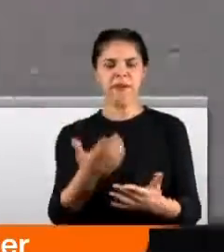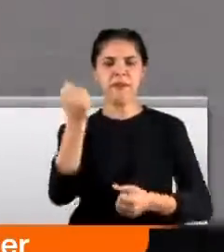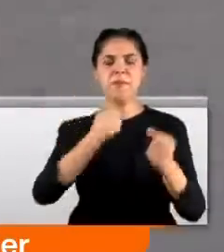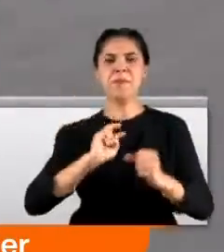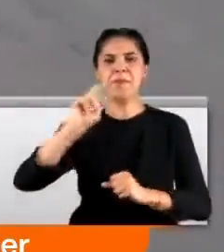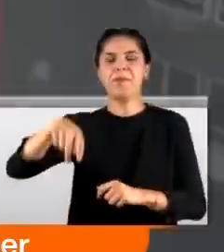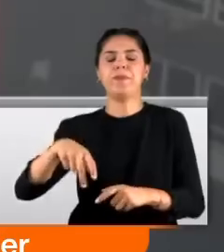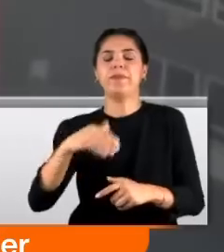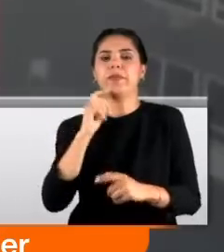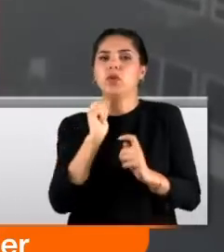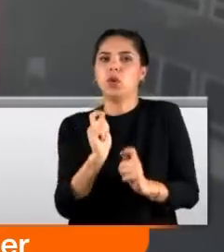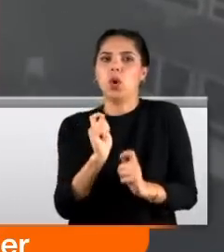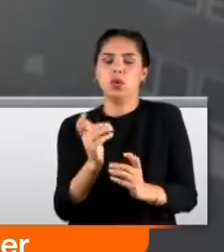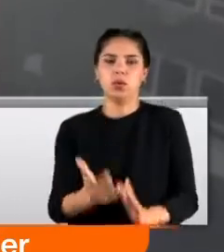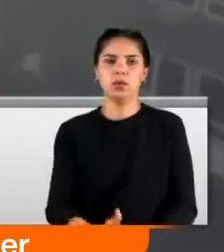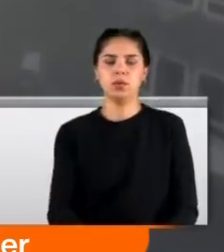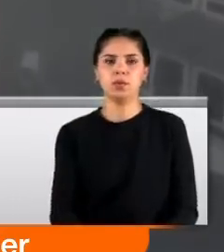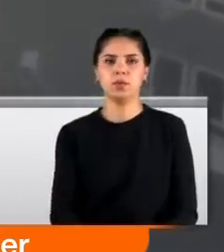arabadan inmek mümkün değil.